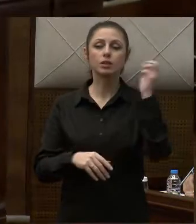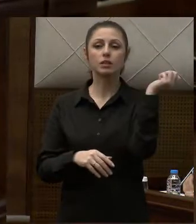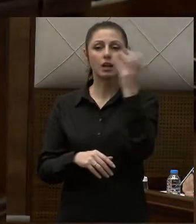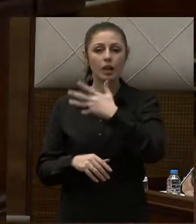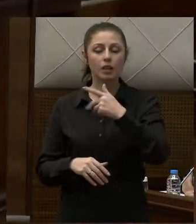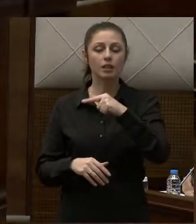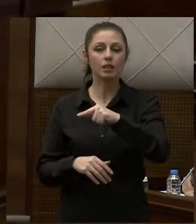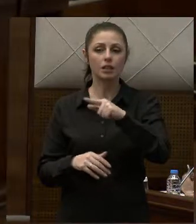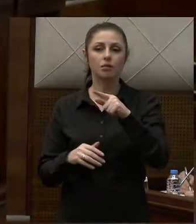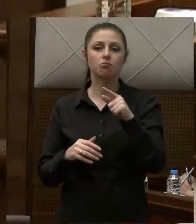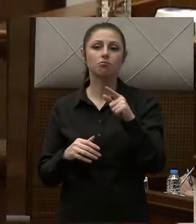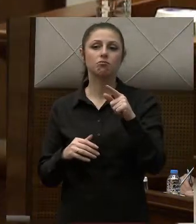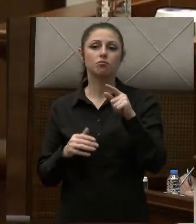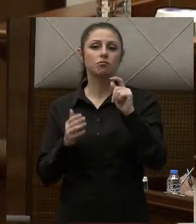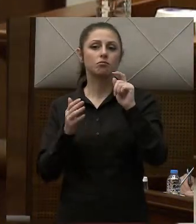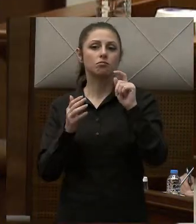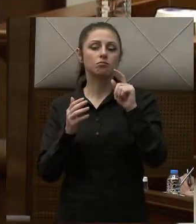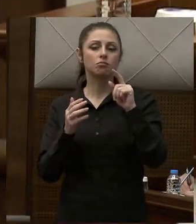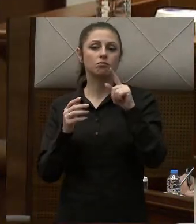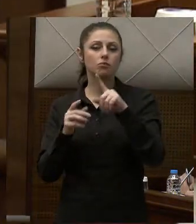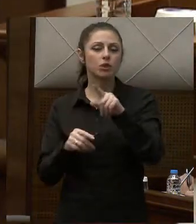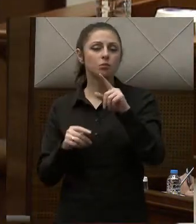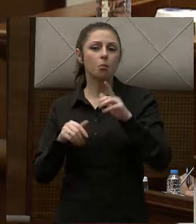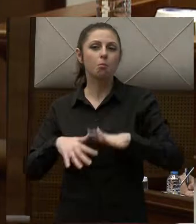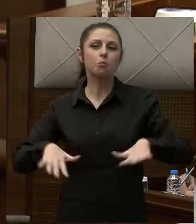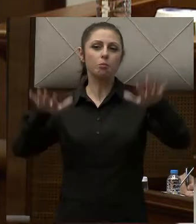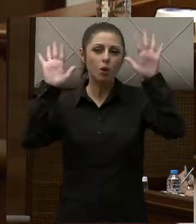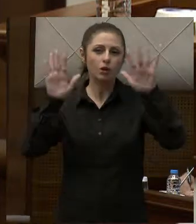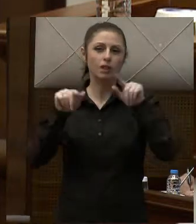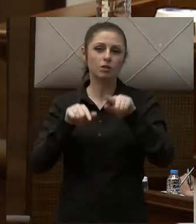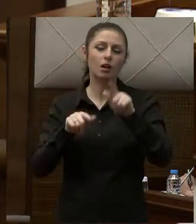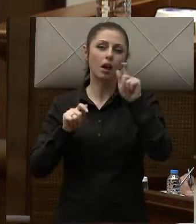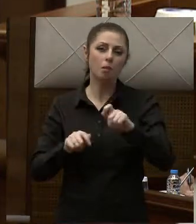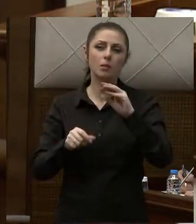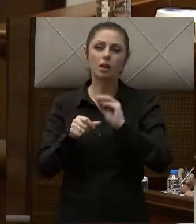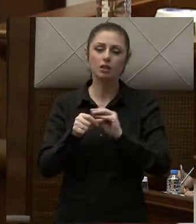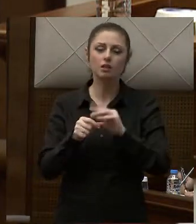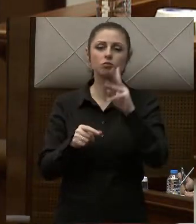yasayı protesto etmek için 3 gün süreyle gazeteler yayınlamamaya başladılar.